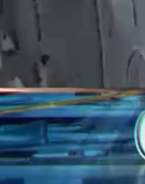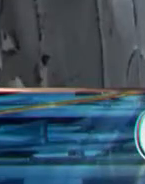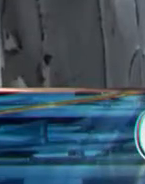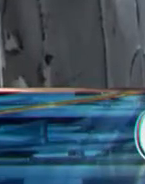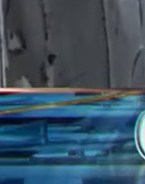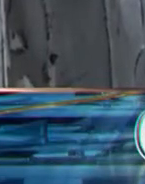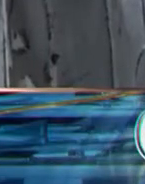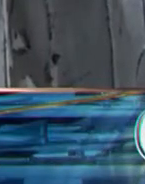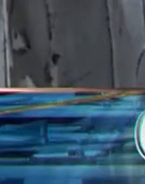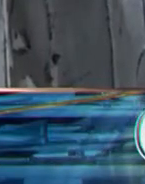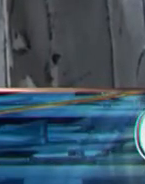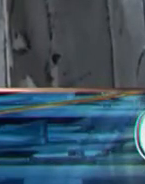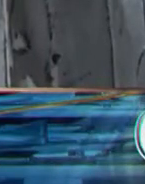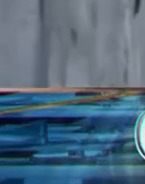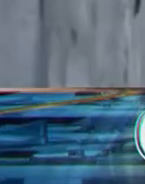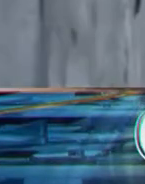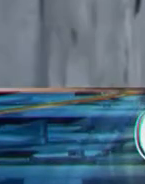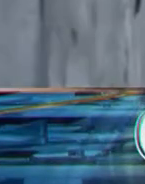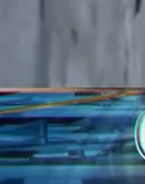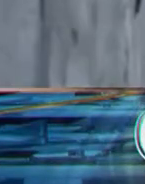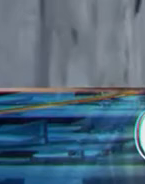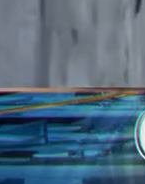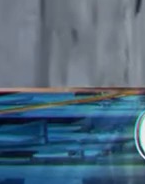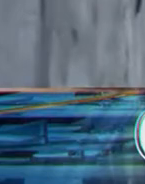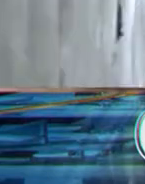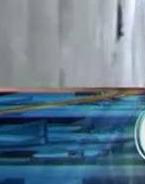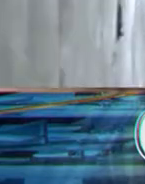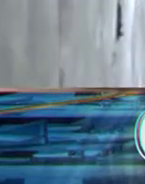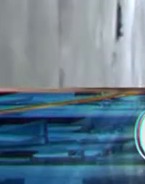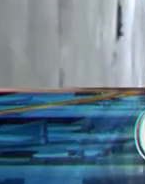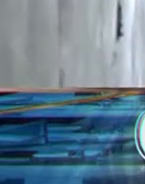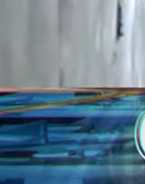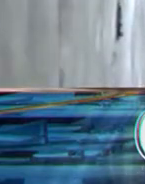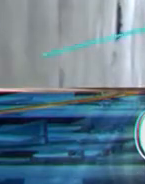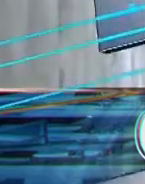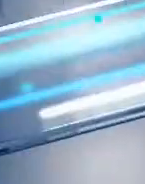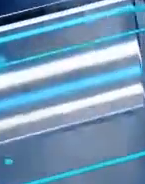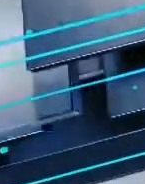Здоровье в приоритете. 5 новых врачебных амбулаторий появится в ЖТСУском крае.